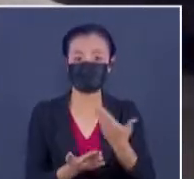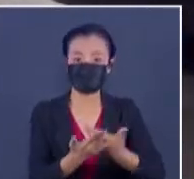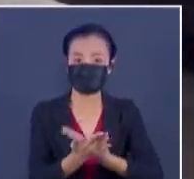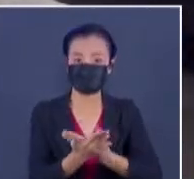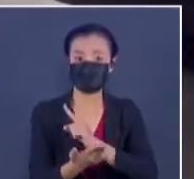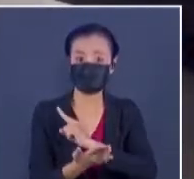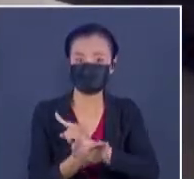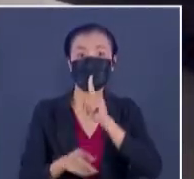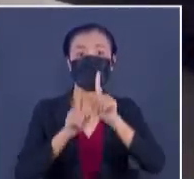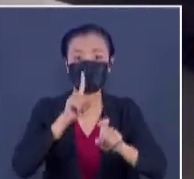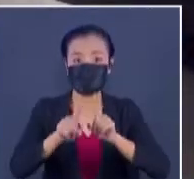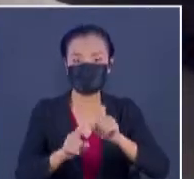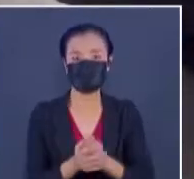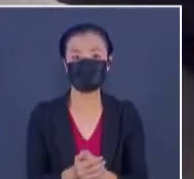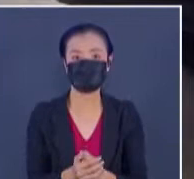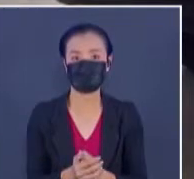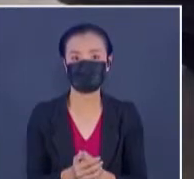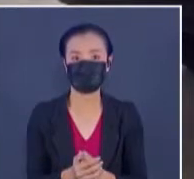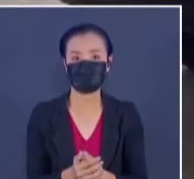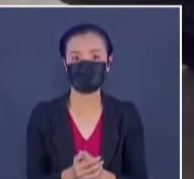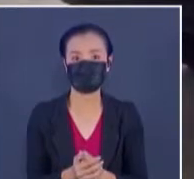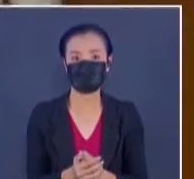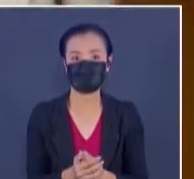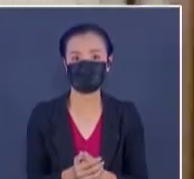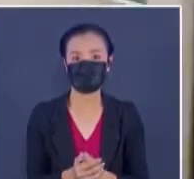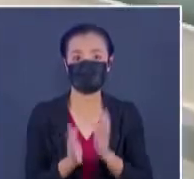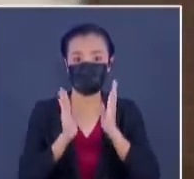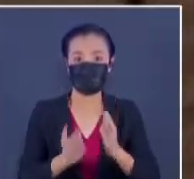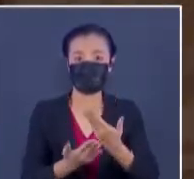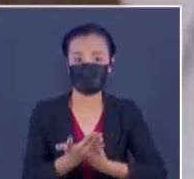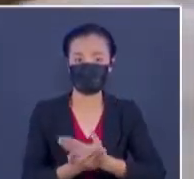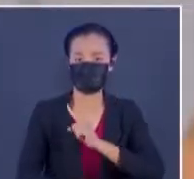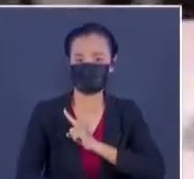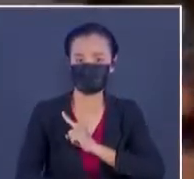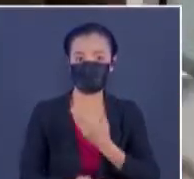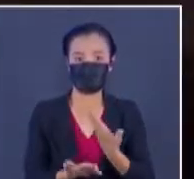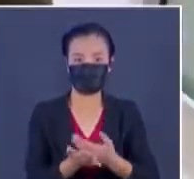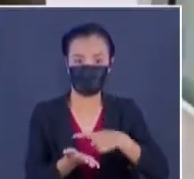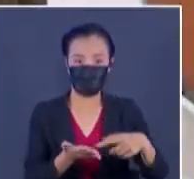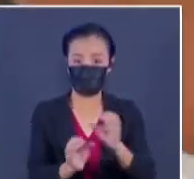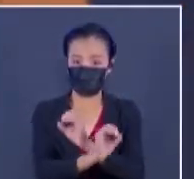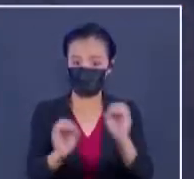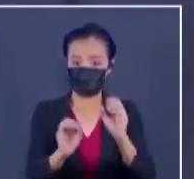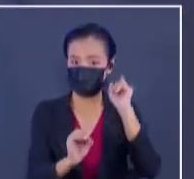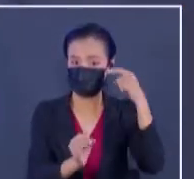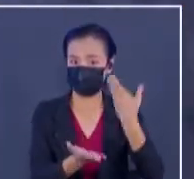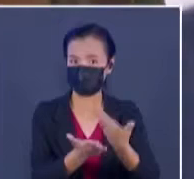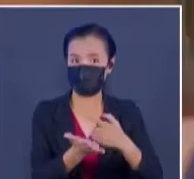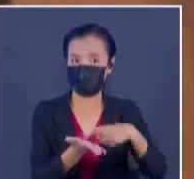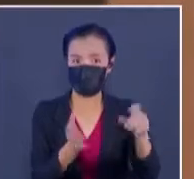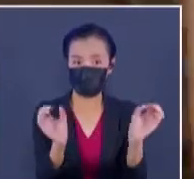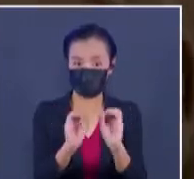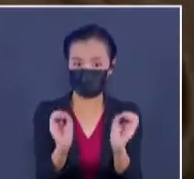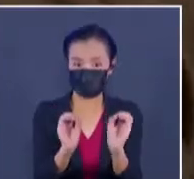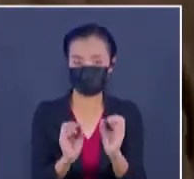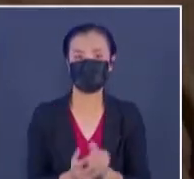ไรขึ้นก็สืบสาวเราเรื่องกันไปปรากฏว่ายี่ปัวยืนยันบอกไม่เคยได้รับเงินจากนางคิดเลยนะครับสุ